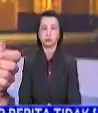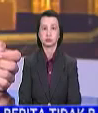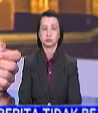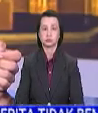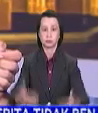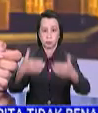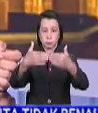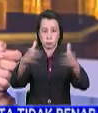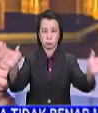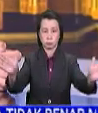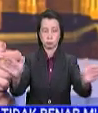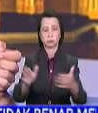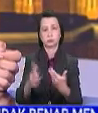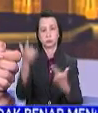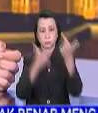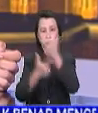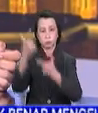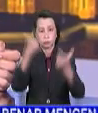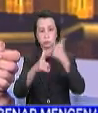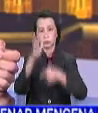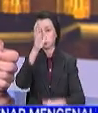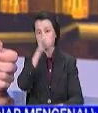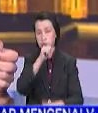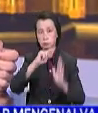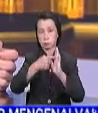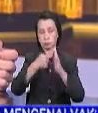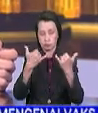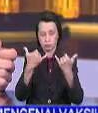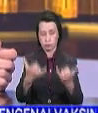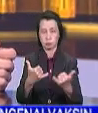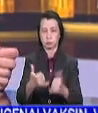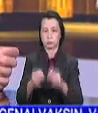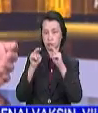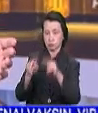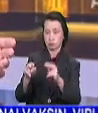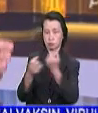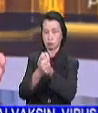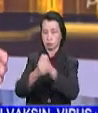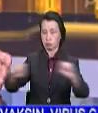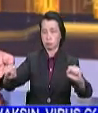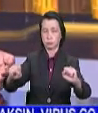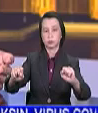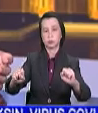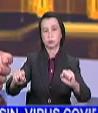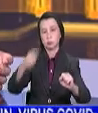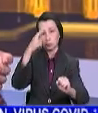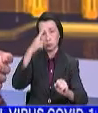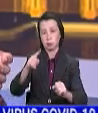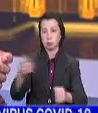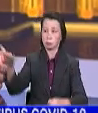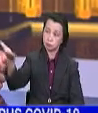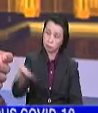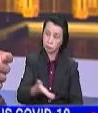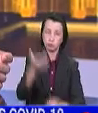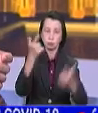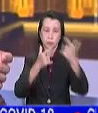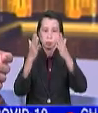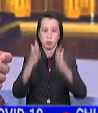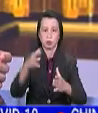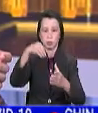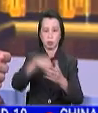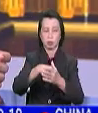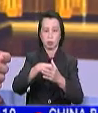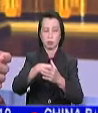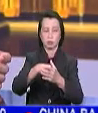pembukaan 11 sektor pelancongan jumlah ke bermula hari ini menyaksikan persiapan rapi dibuat untuk menerima kehadiran pelancong